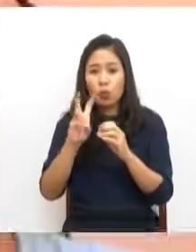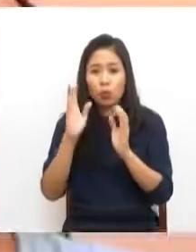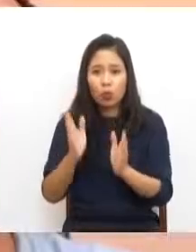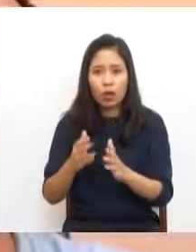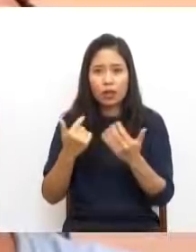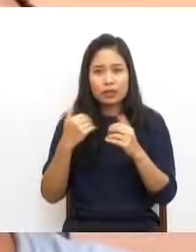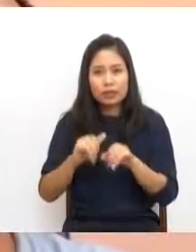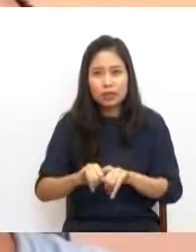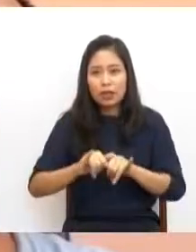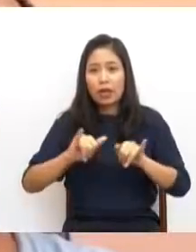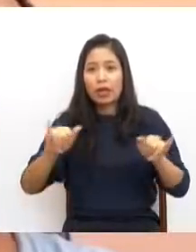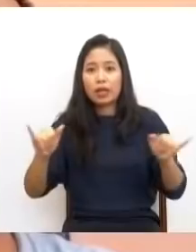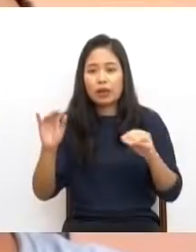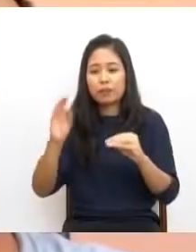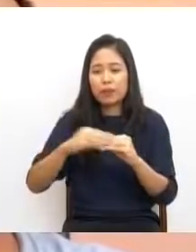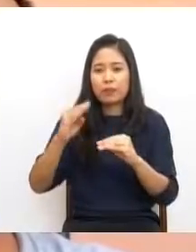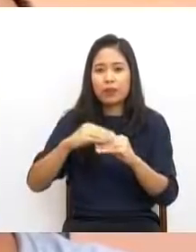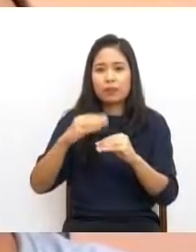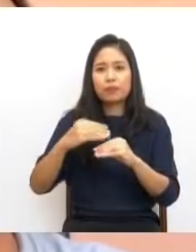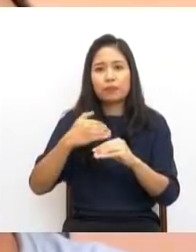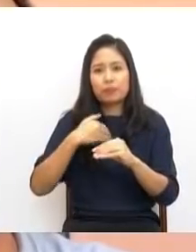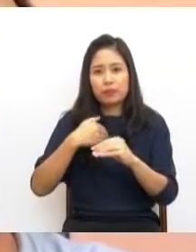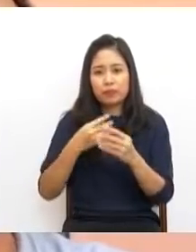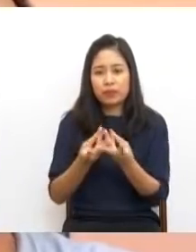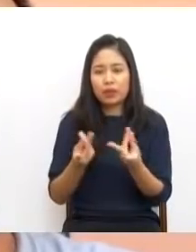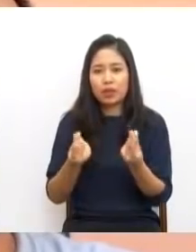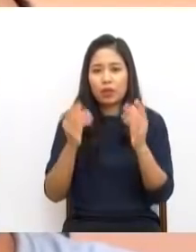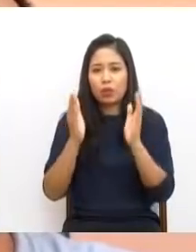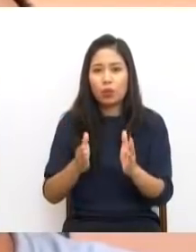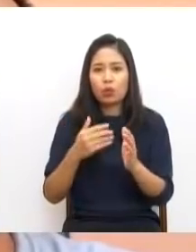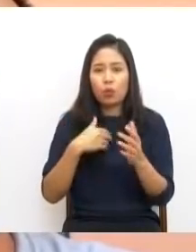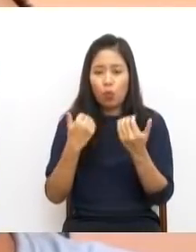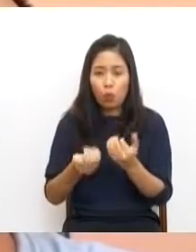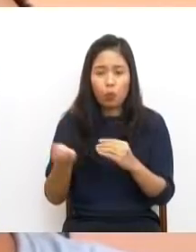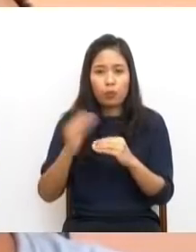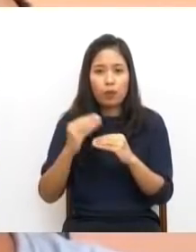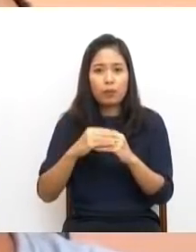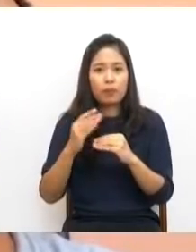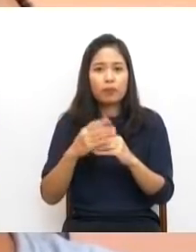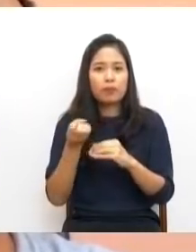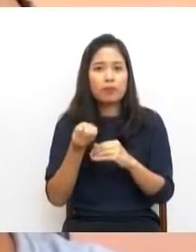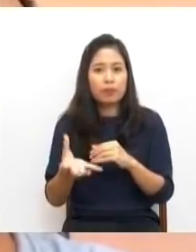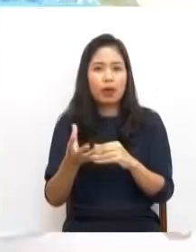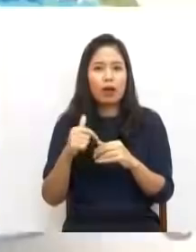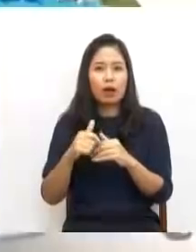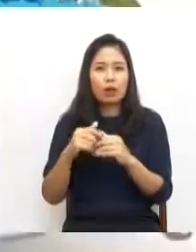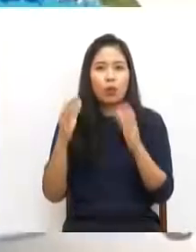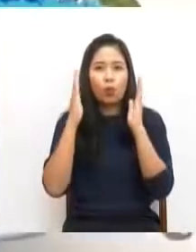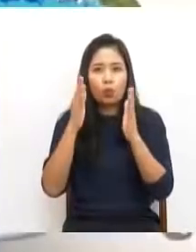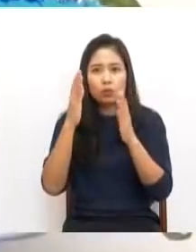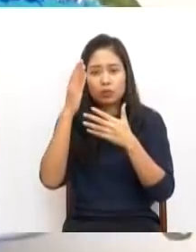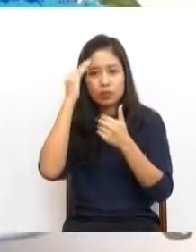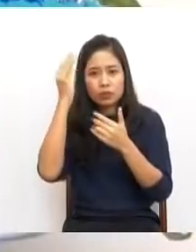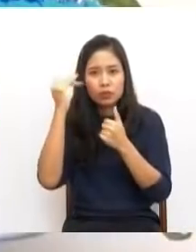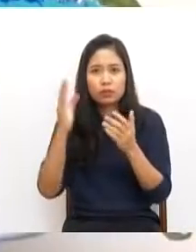มาณ 1,000 คนซึ่งก็ได้รับผลตอบรับเป็นอย่างดีแล้วก็เต็มภายในประมาณ 5-7 วันเท่านั้นเองก็มีครูสมัครมาจนล้นไม่ส